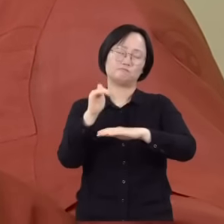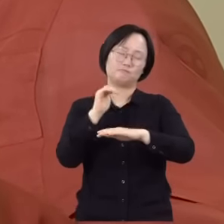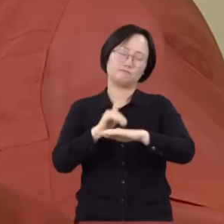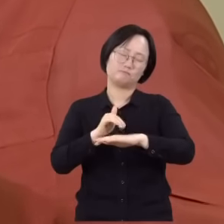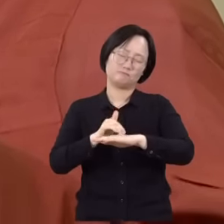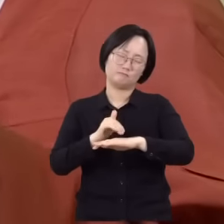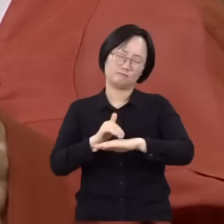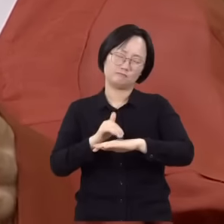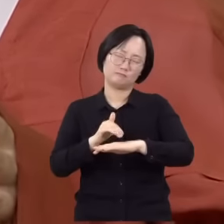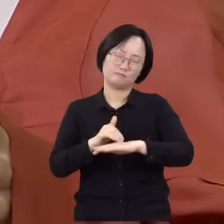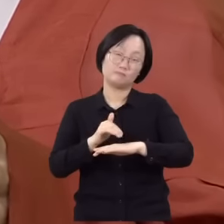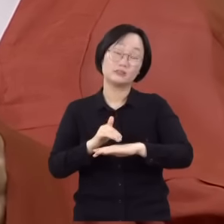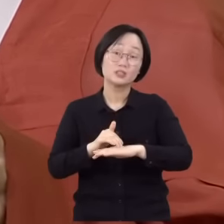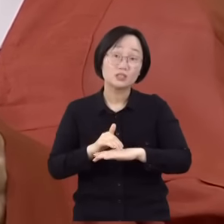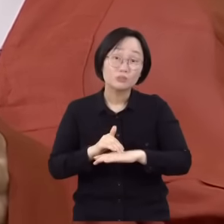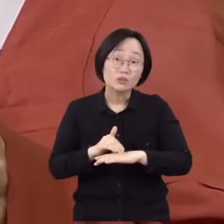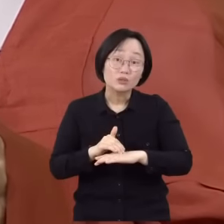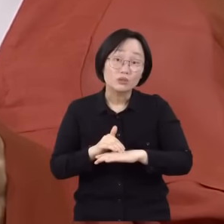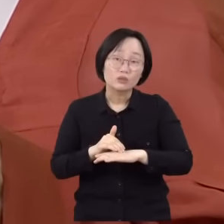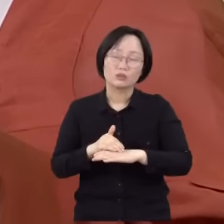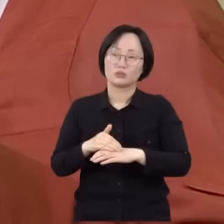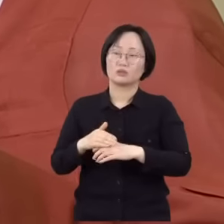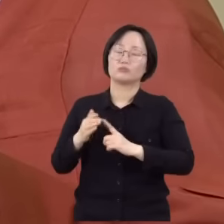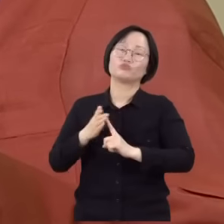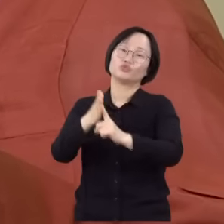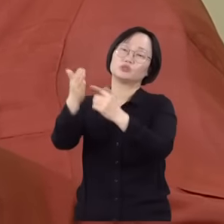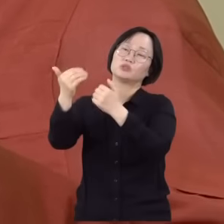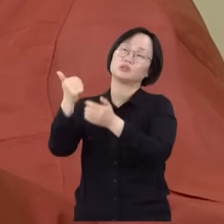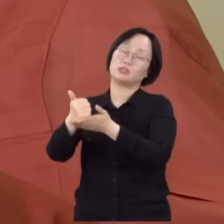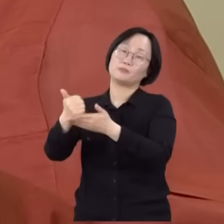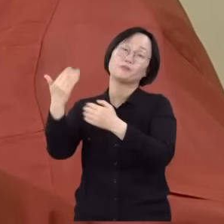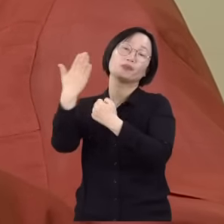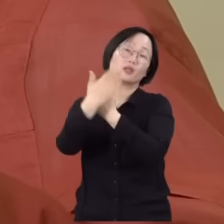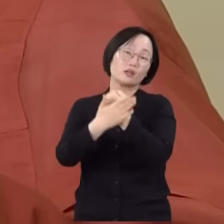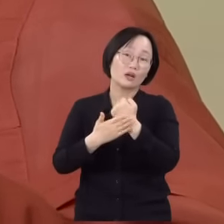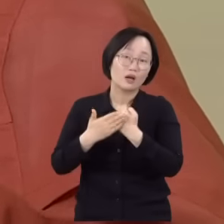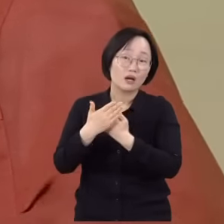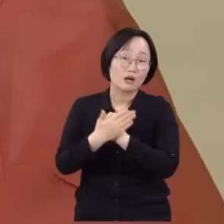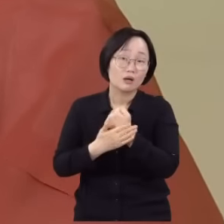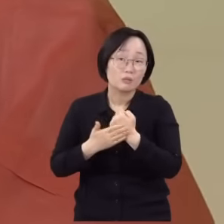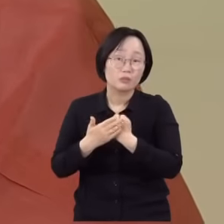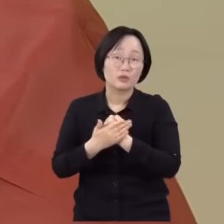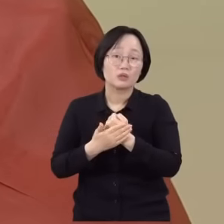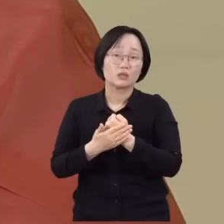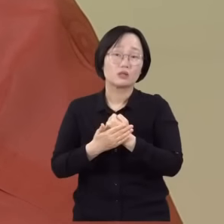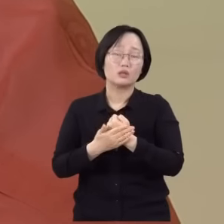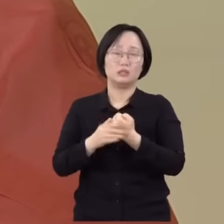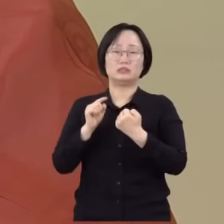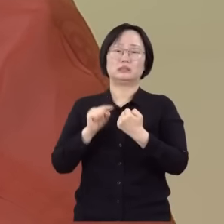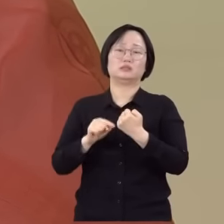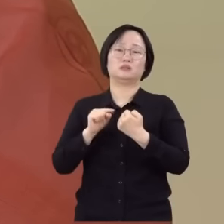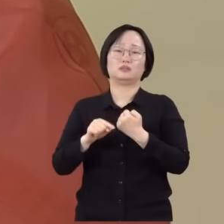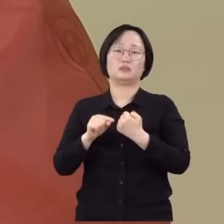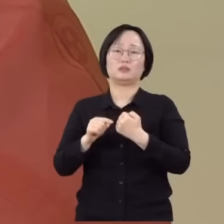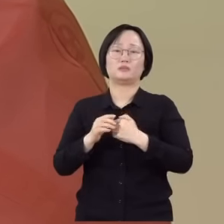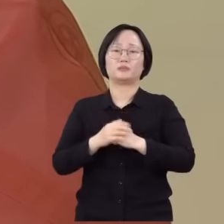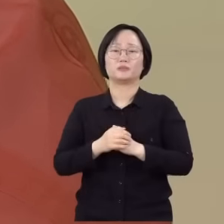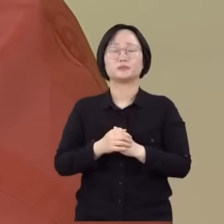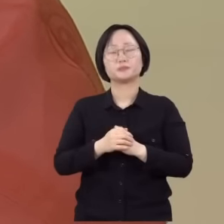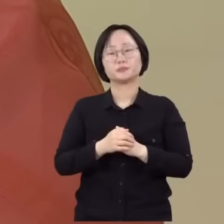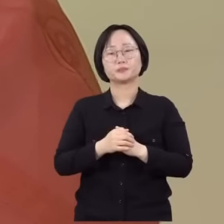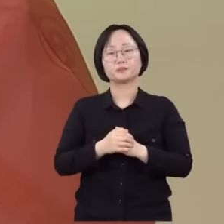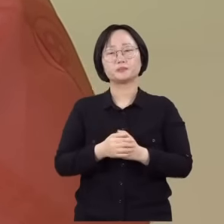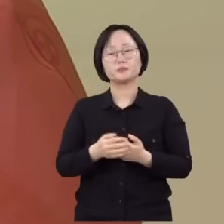그런 은은한 부처님 가피가 부처님의 불보살님의 그 은혜가